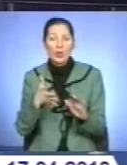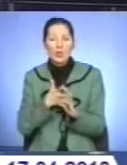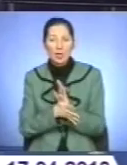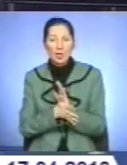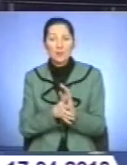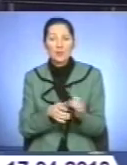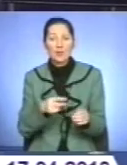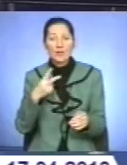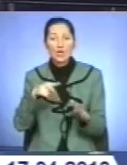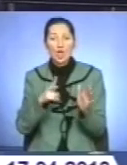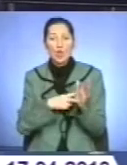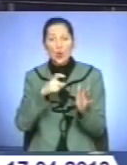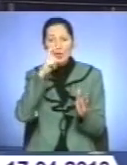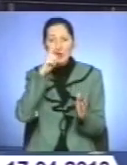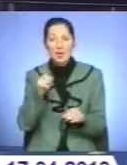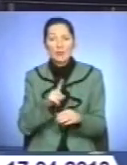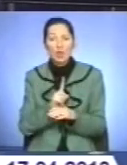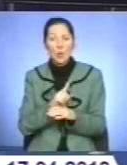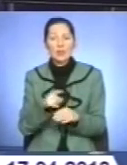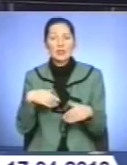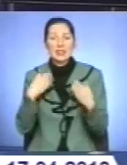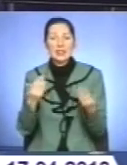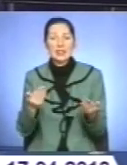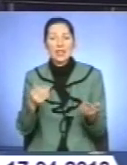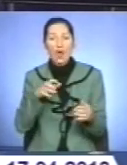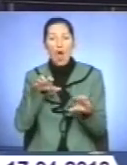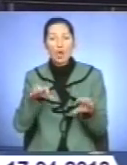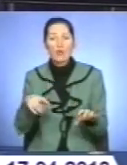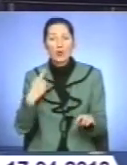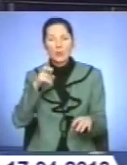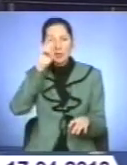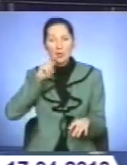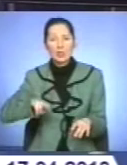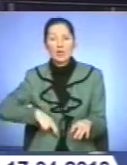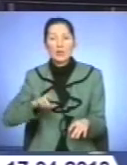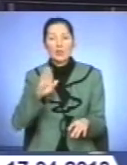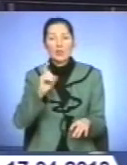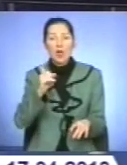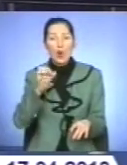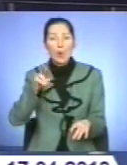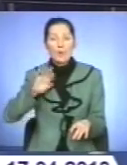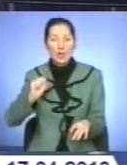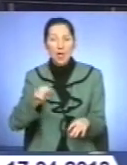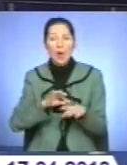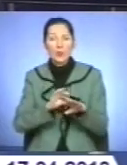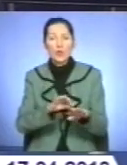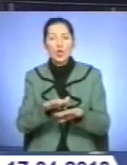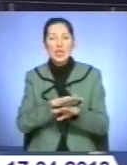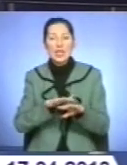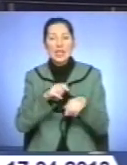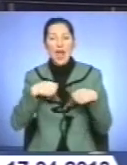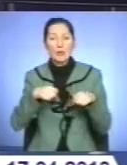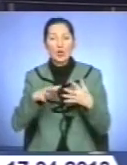27 квітня у Тернополі з ініціативи голови обласної державної адміністрації Валентина Хоптяна пройде ярмарок сільськогосподарської